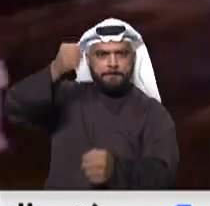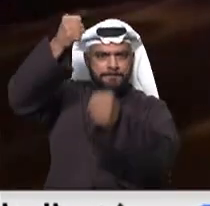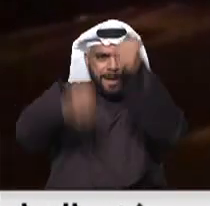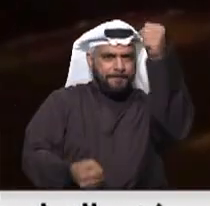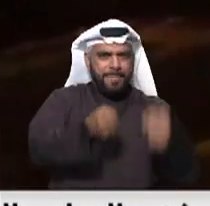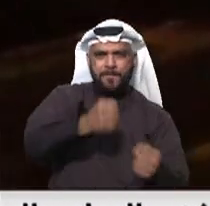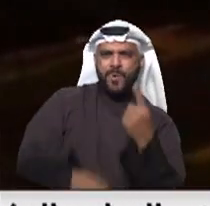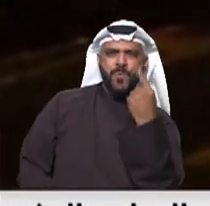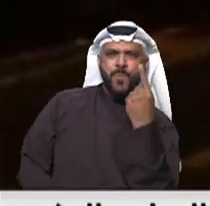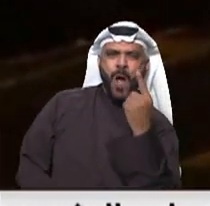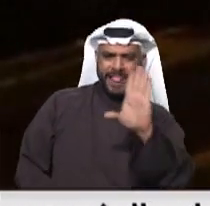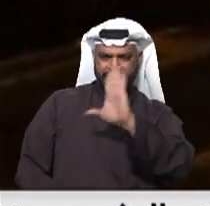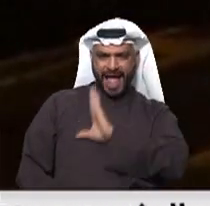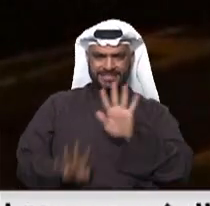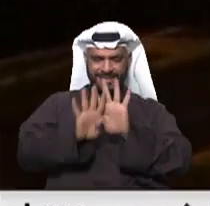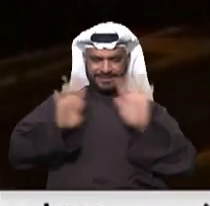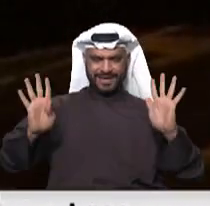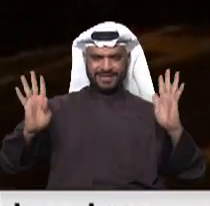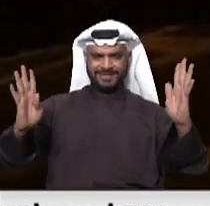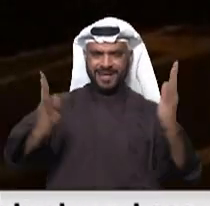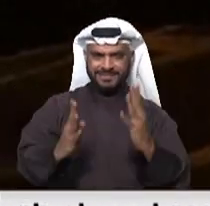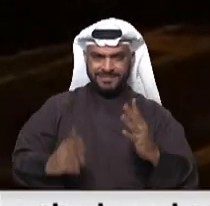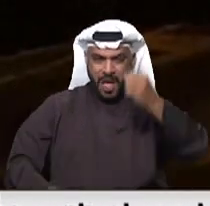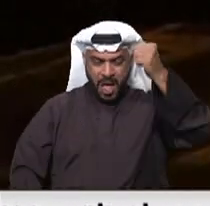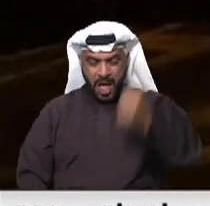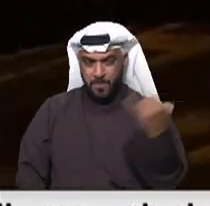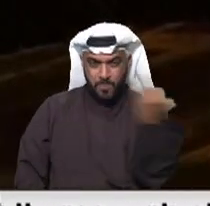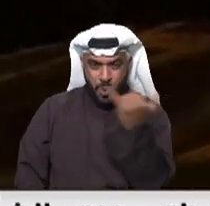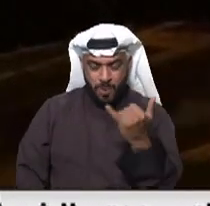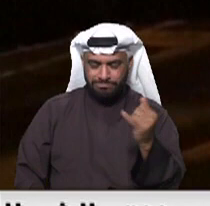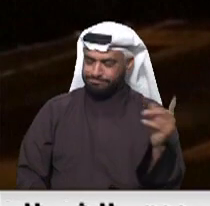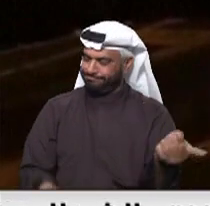أحدثها قاعدة عسكرية في صنعاء